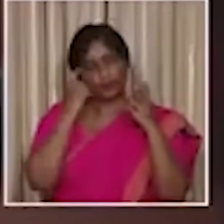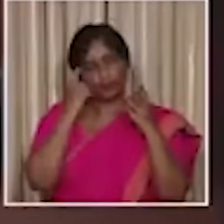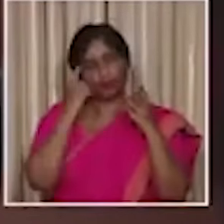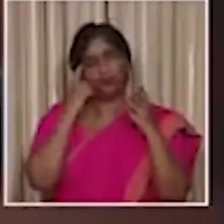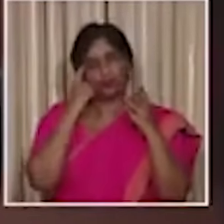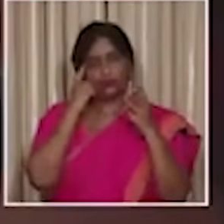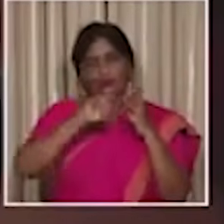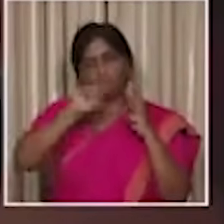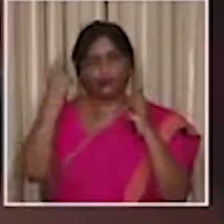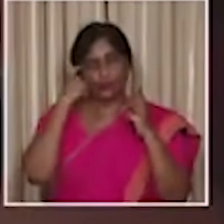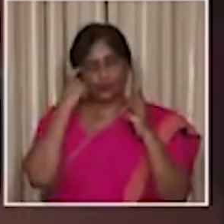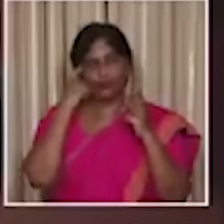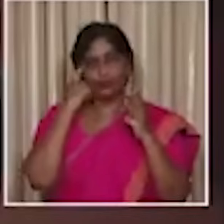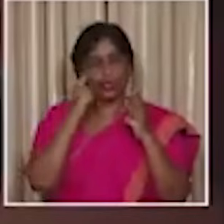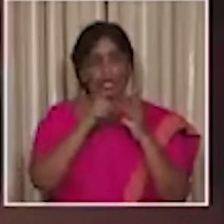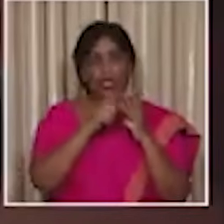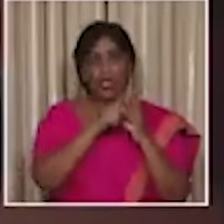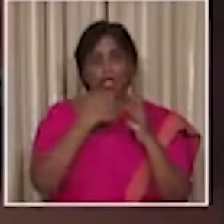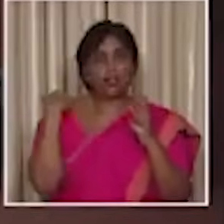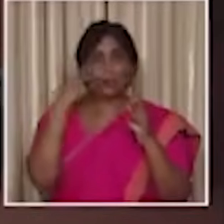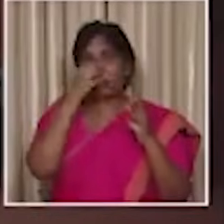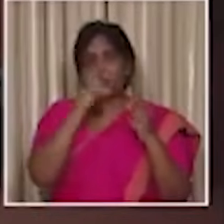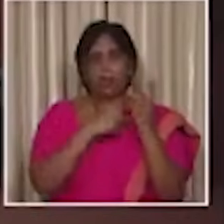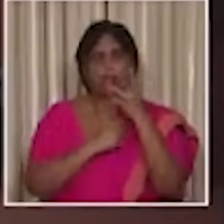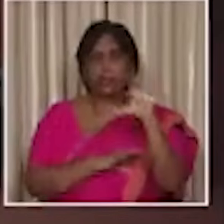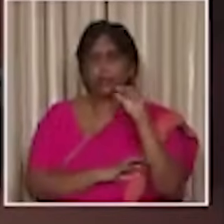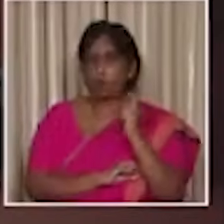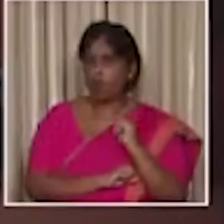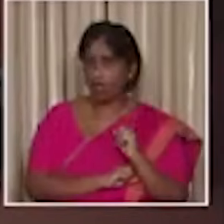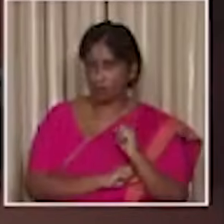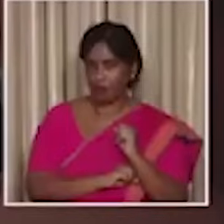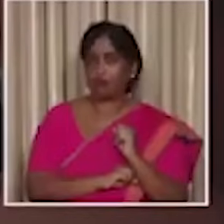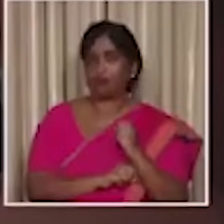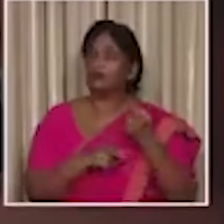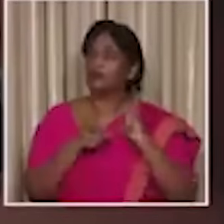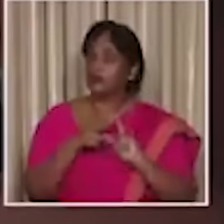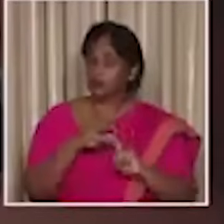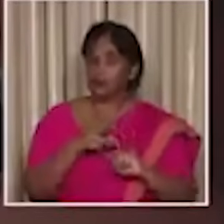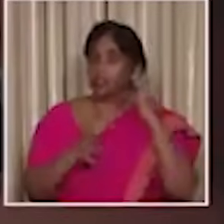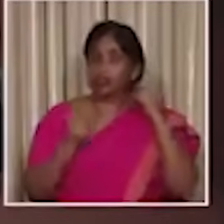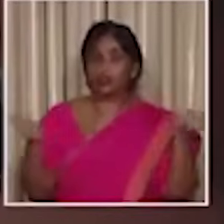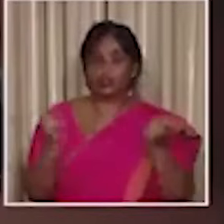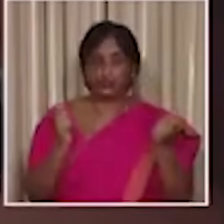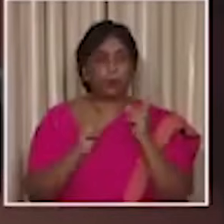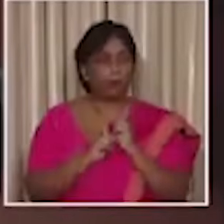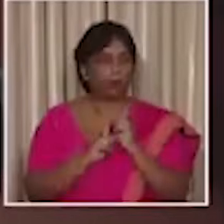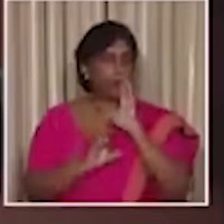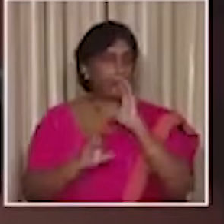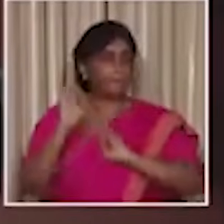සමාගමක් හරිද අයියා මල්ලිටයිති සමාගම් මේ සමාගම් තෝරාගත්තේ කොහොමද ඊළඟ ලෝක වෙළඳපොලේ පොස්ෆේට්